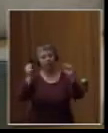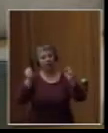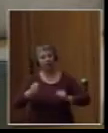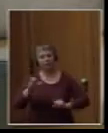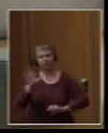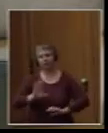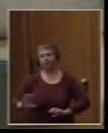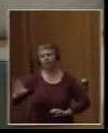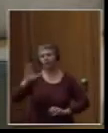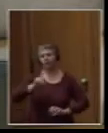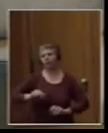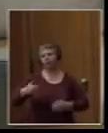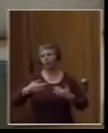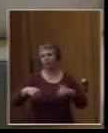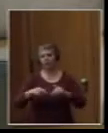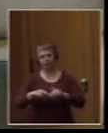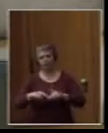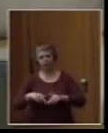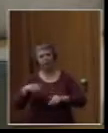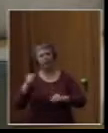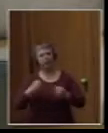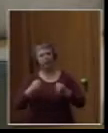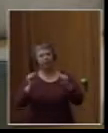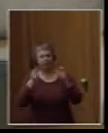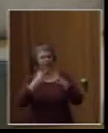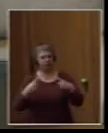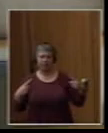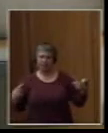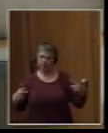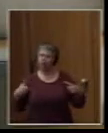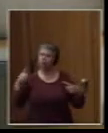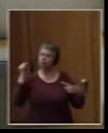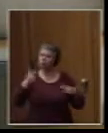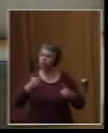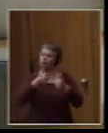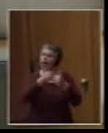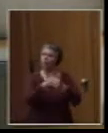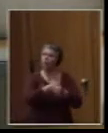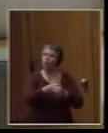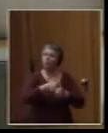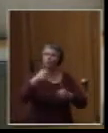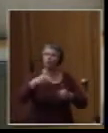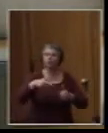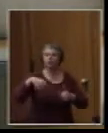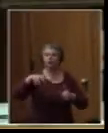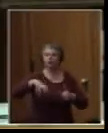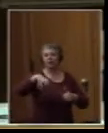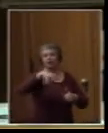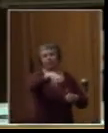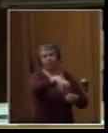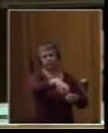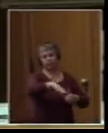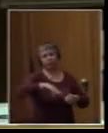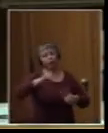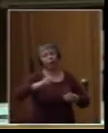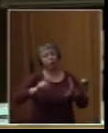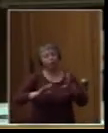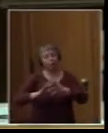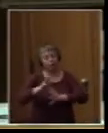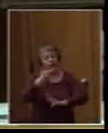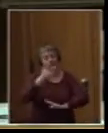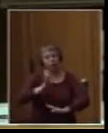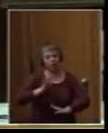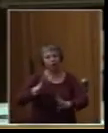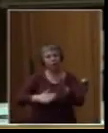και μια σειρά από πολιτικές που εφαρμόζονται στα κράτη-μέλη. Παρ' όλα αυτά, όμως, η βελτίωση της ζωής των ατόμων με αναπηρίες